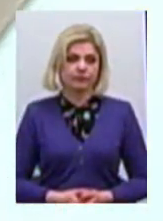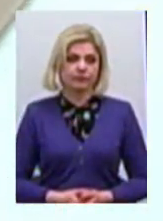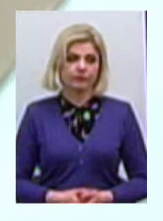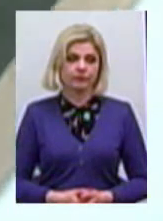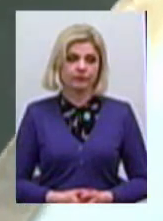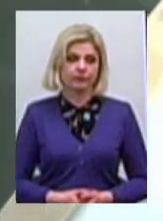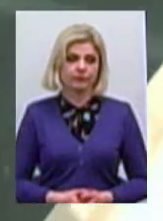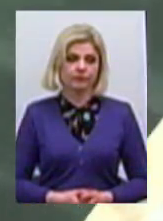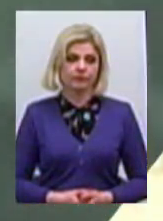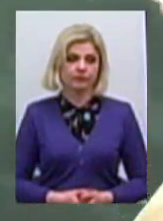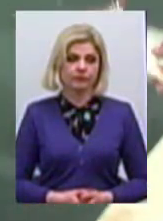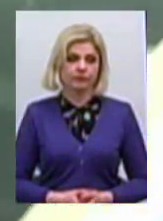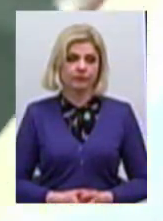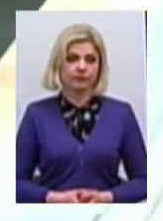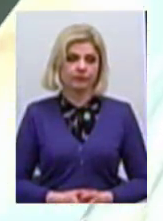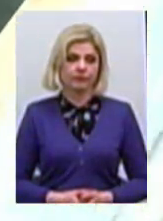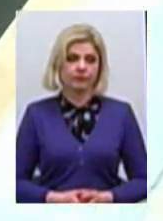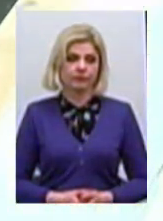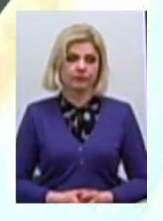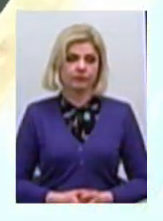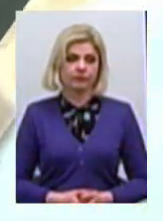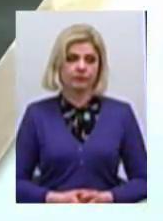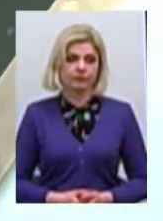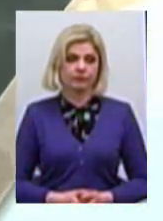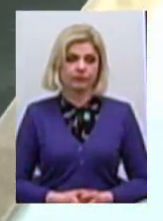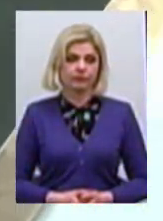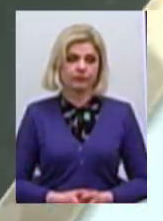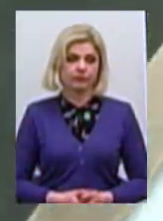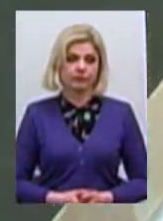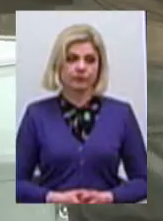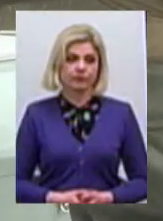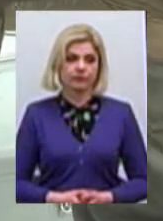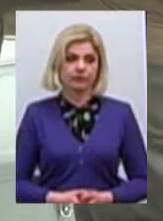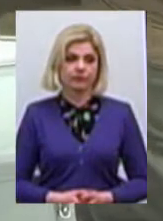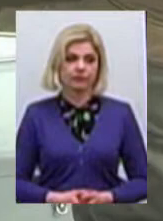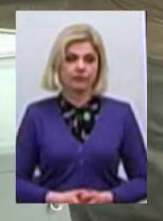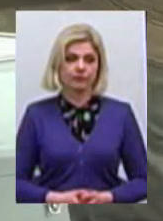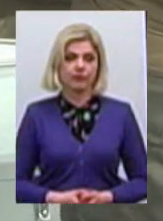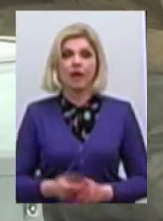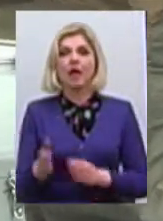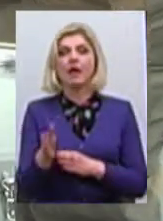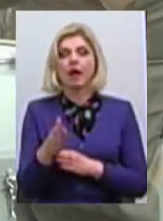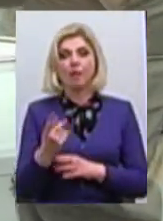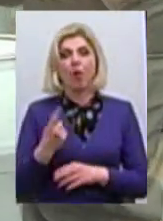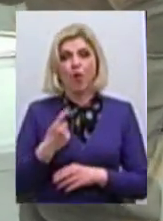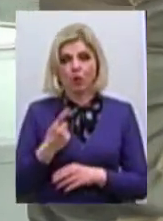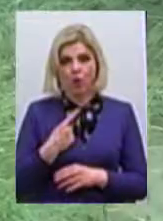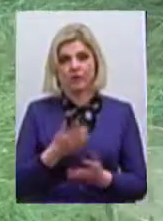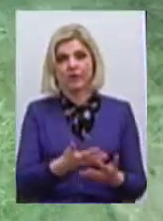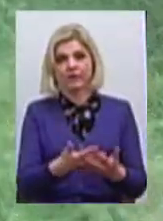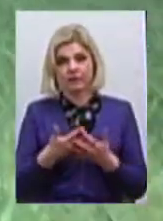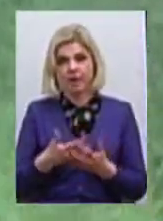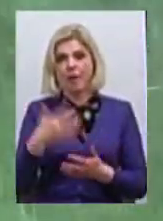Оп. Рибоохоронний патруль витягнув сітку